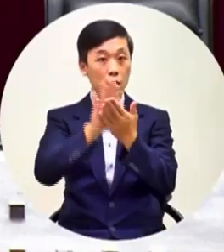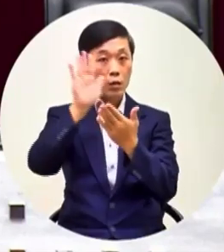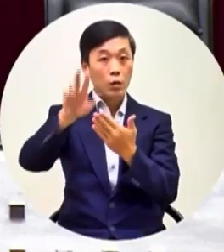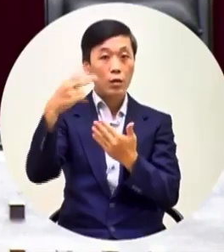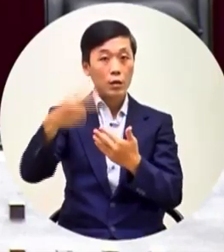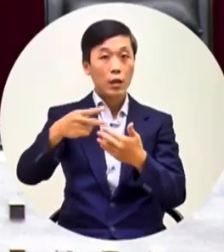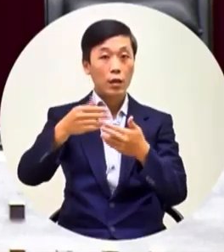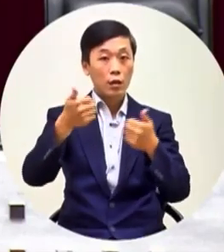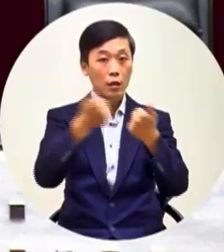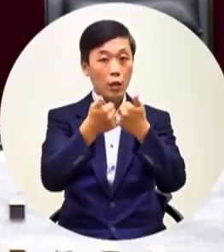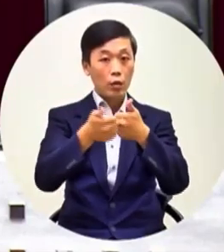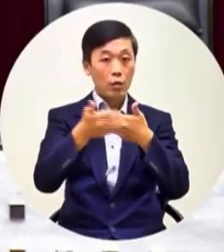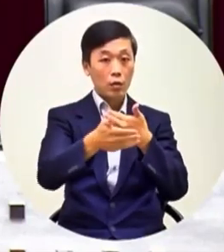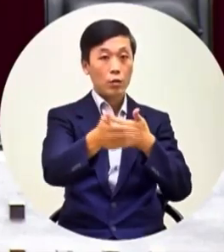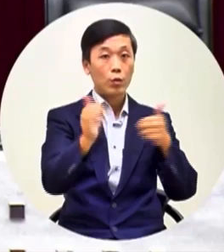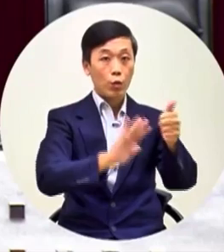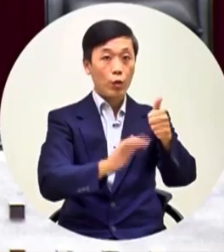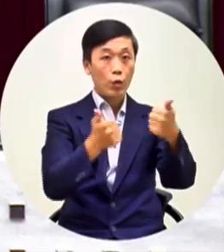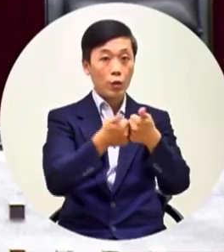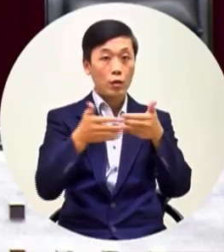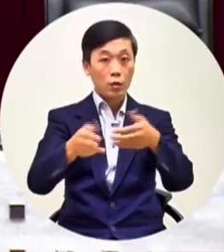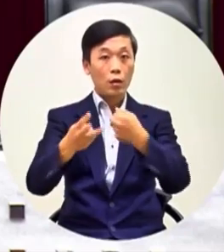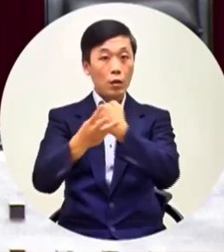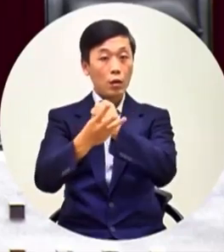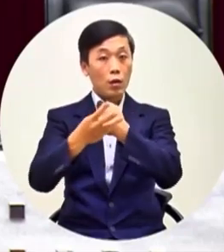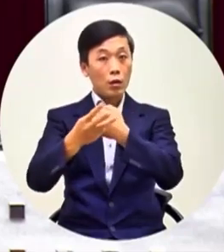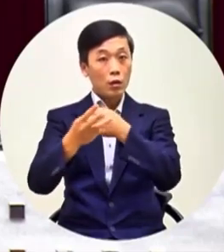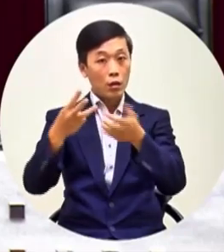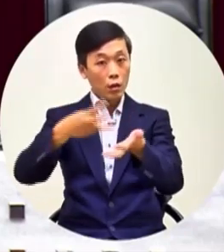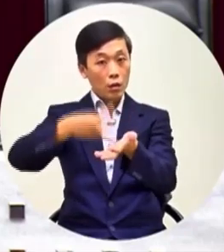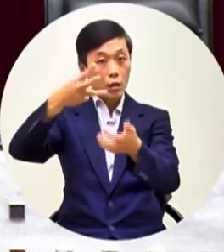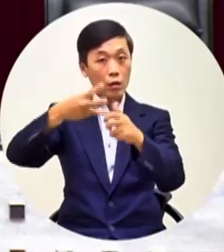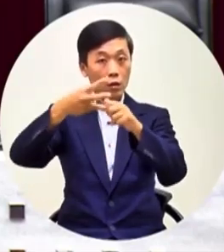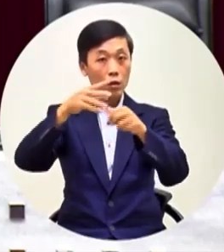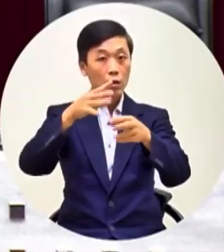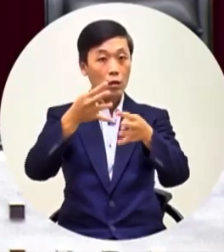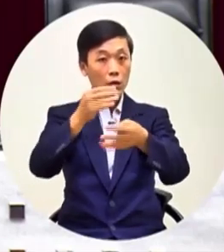序委员会审议第三次定期大会议